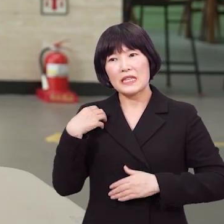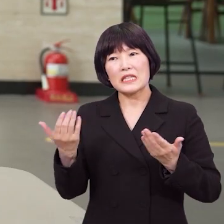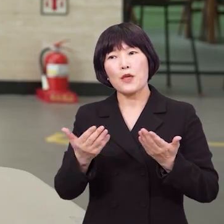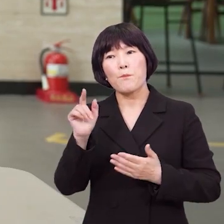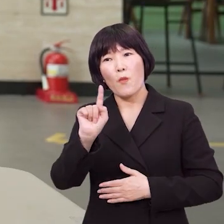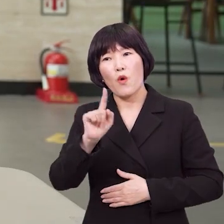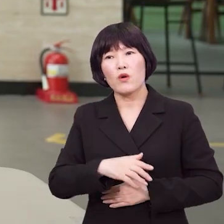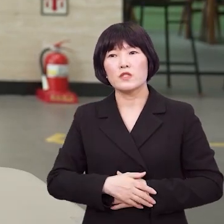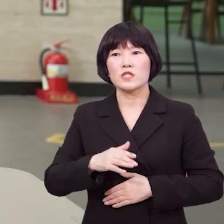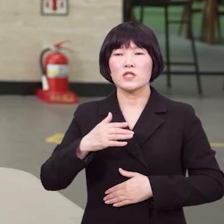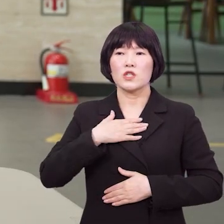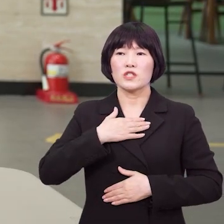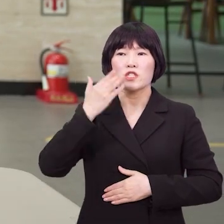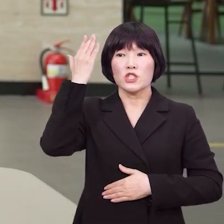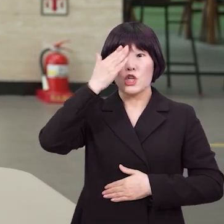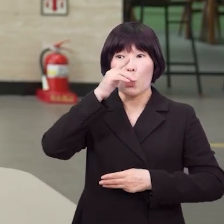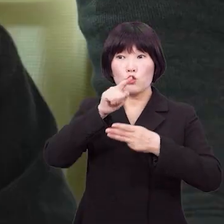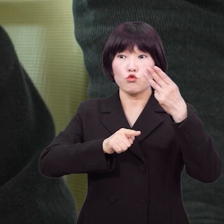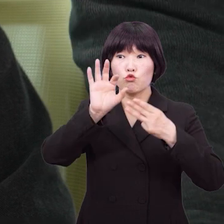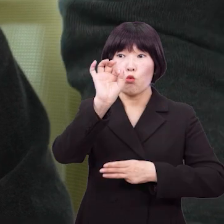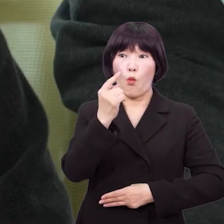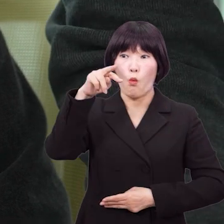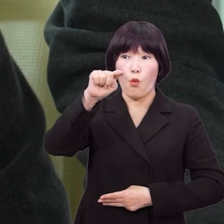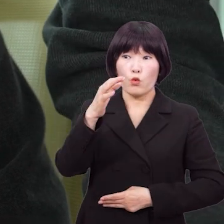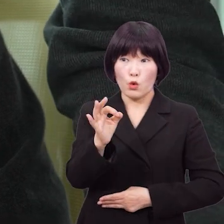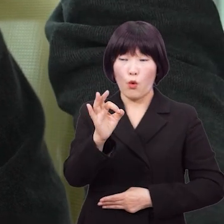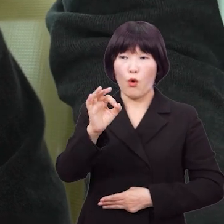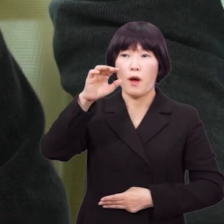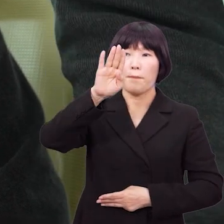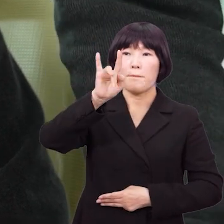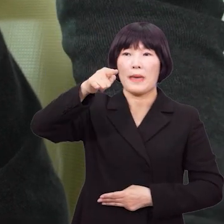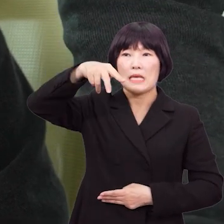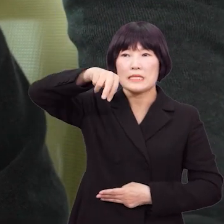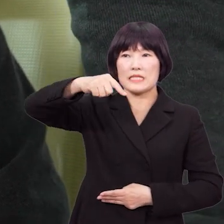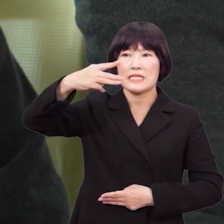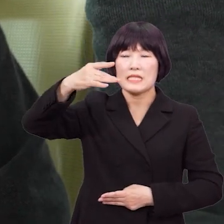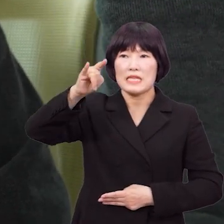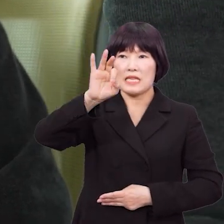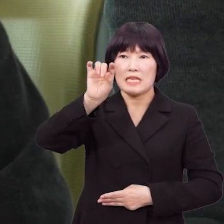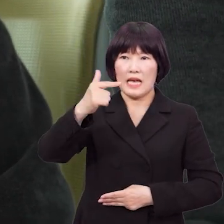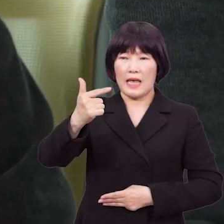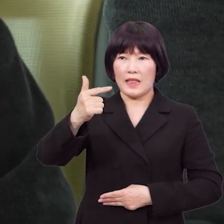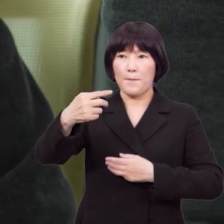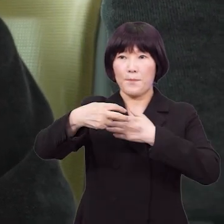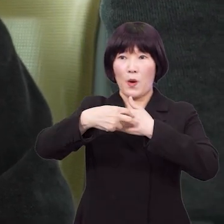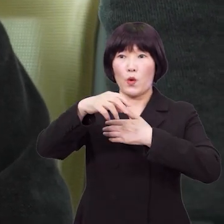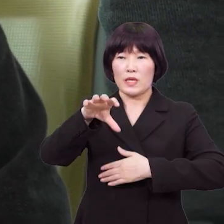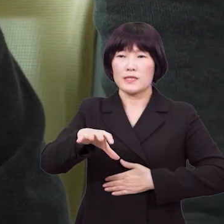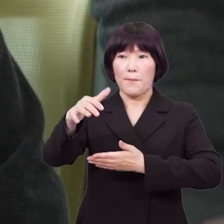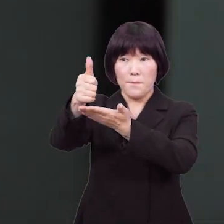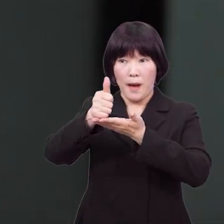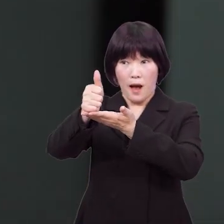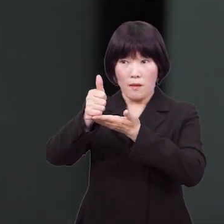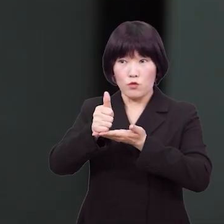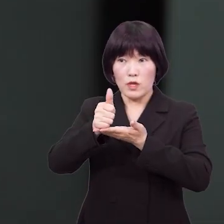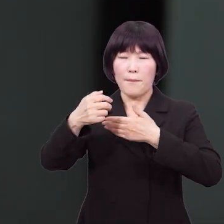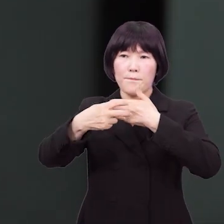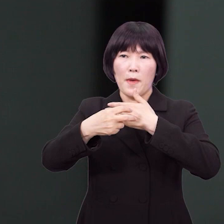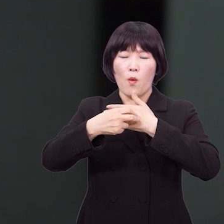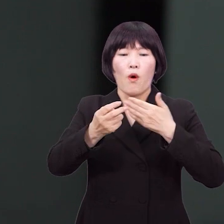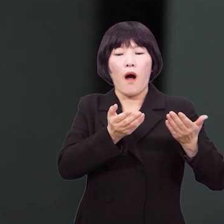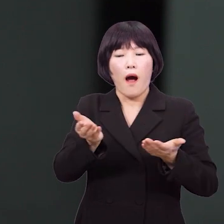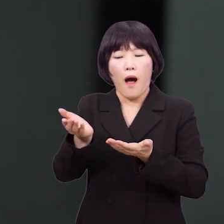오송의 베스트한 병원에 방문하는 고객에게 병원 내 진료과를 안내하고 물어보는